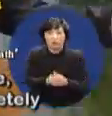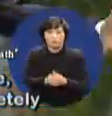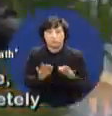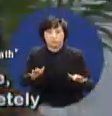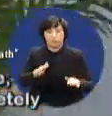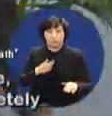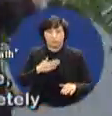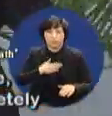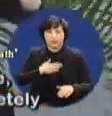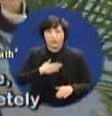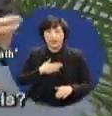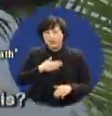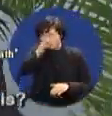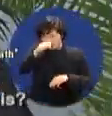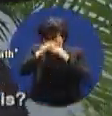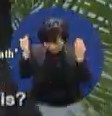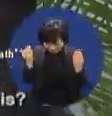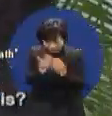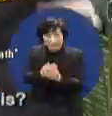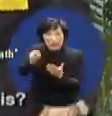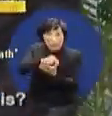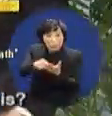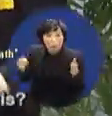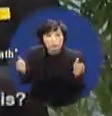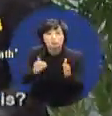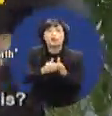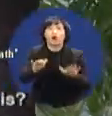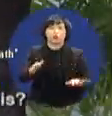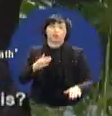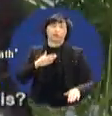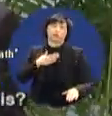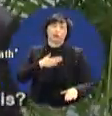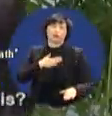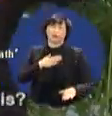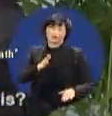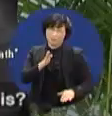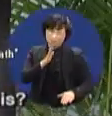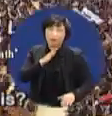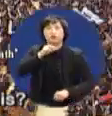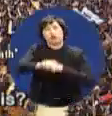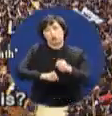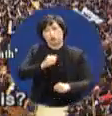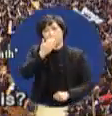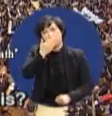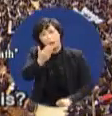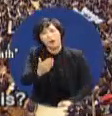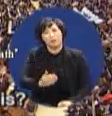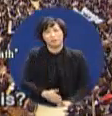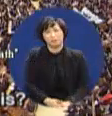맞음으로써 내 질병을 완전히 갚았다면 나는 당연히 자유해야 합니다.